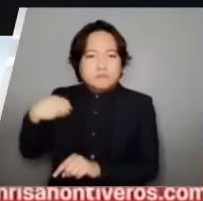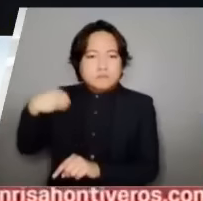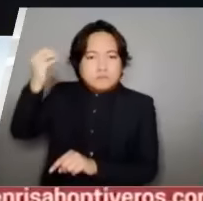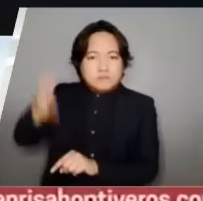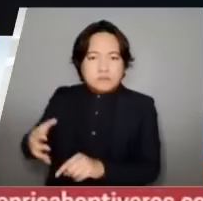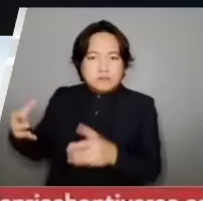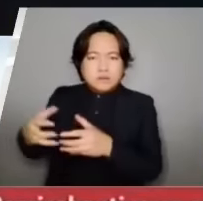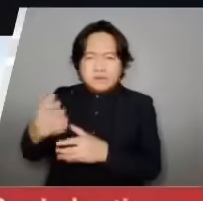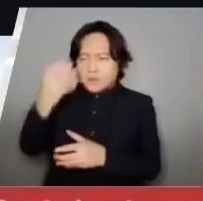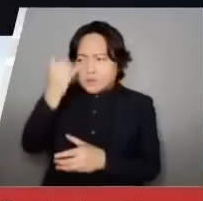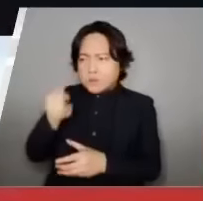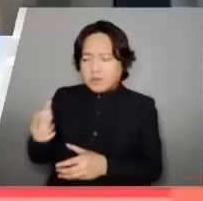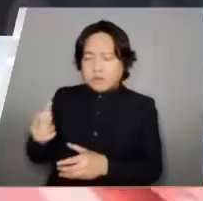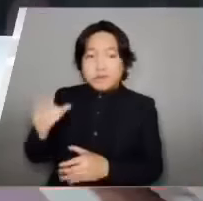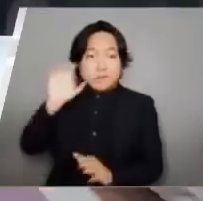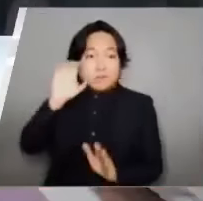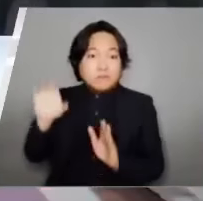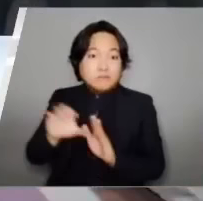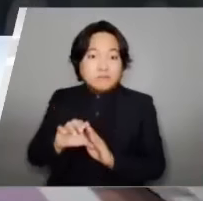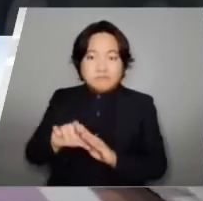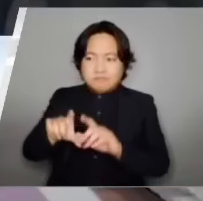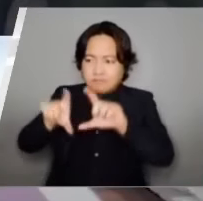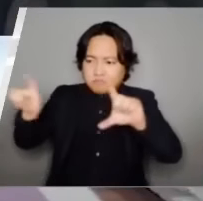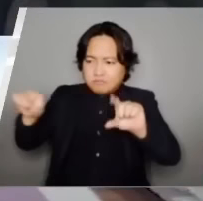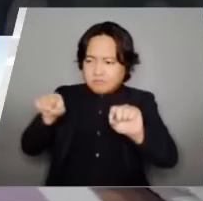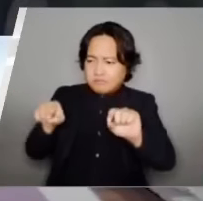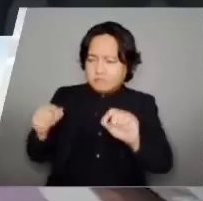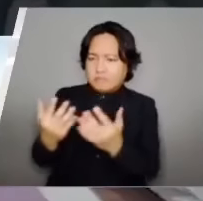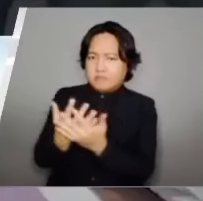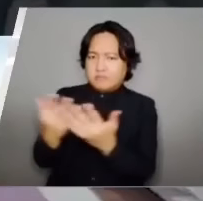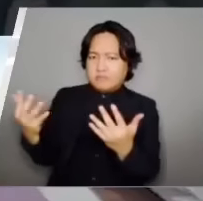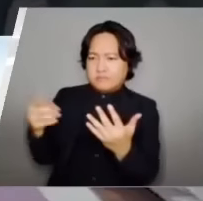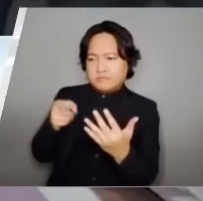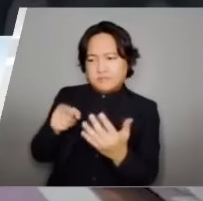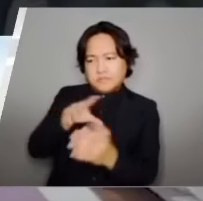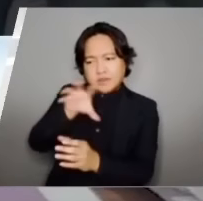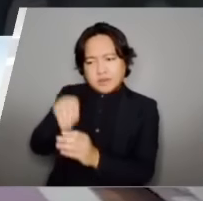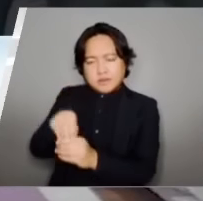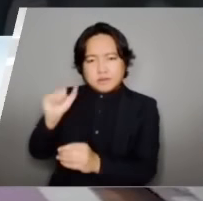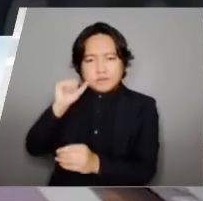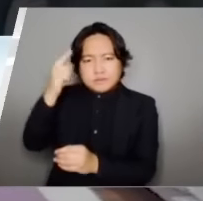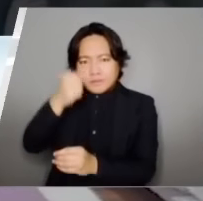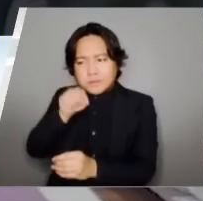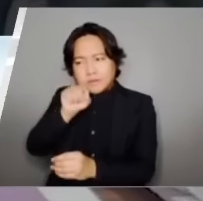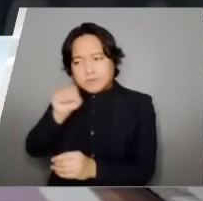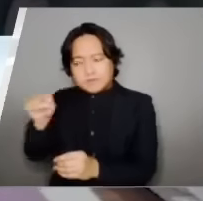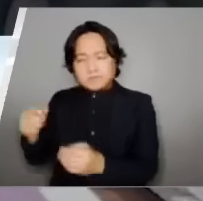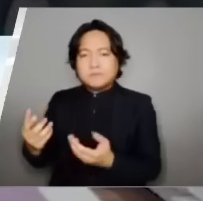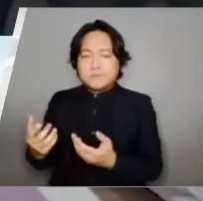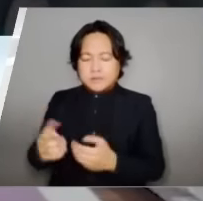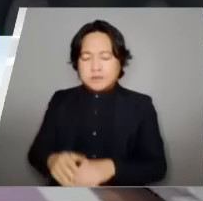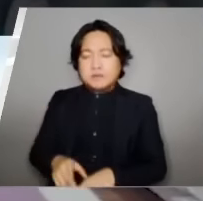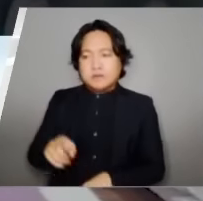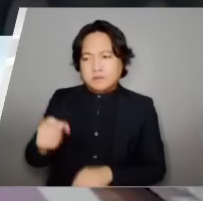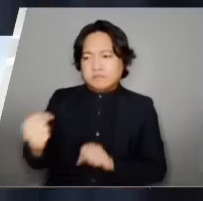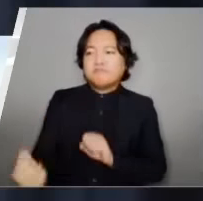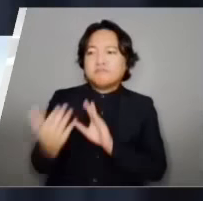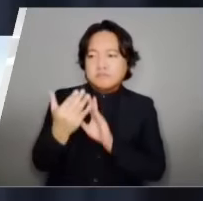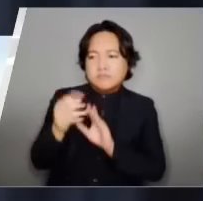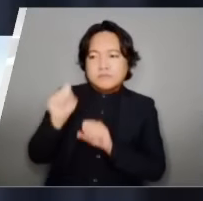personalidad na iniuugnay sa Pogo. We deem it important to give them a platform to respond in the interest of